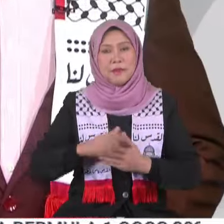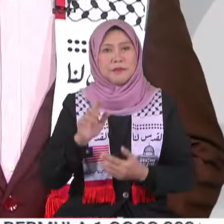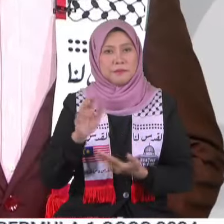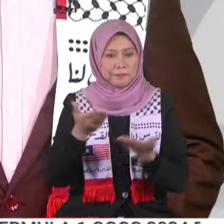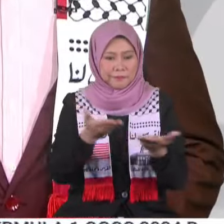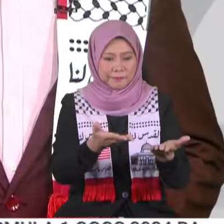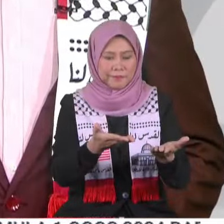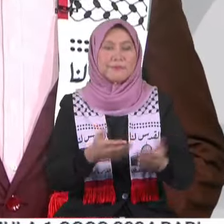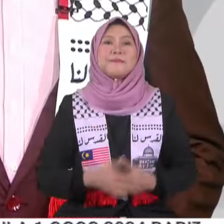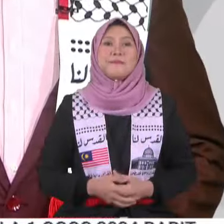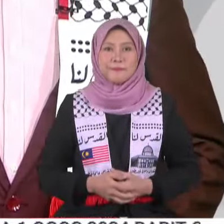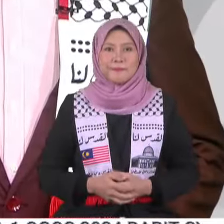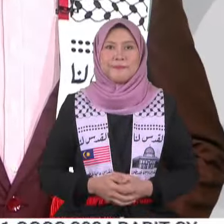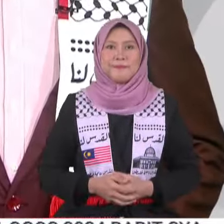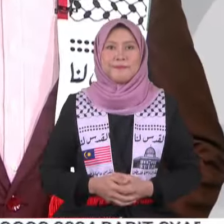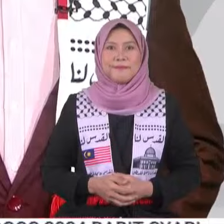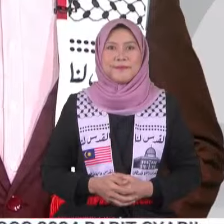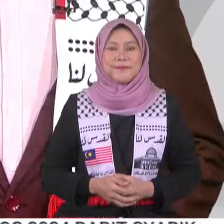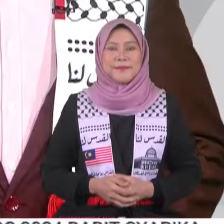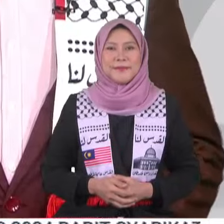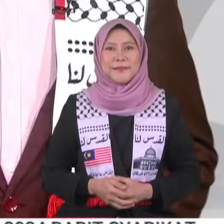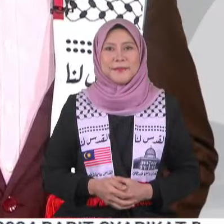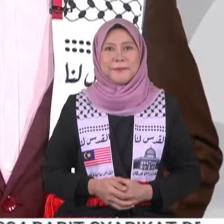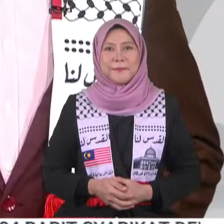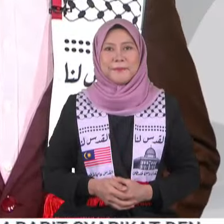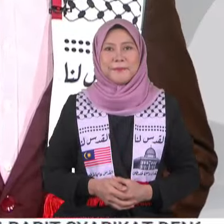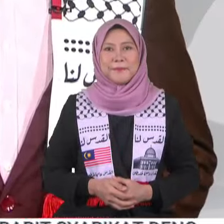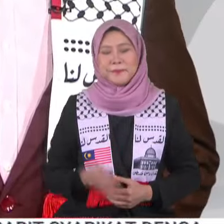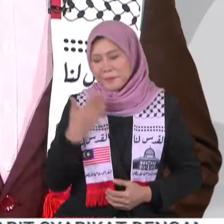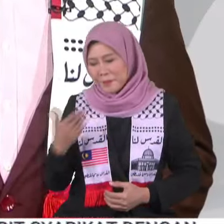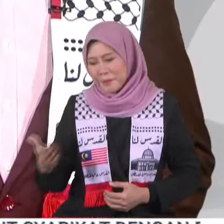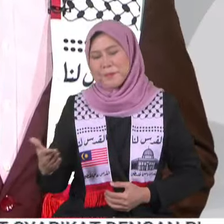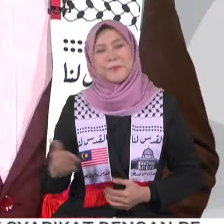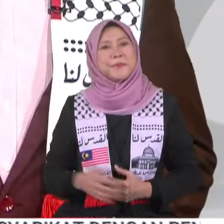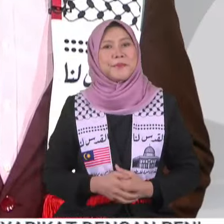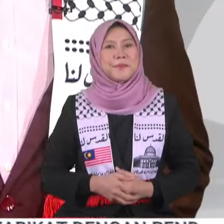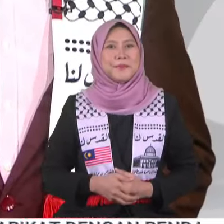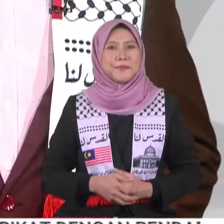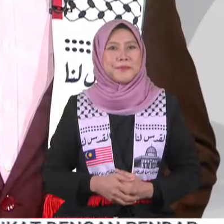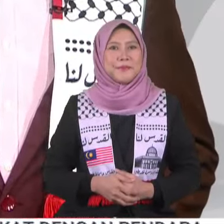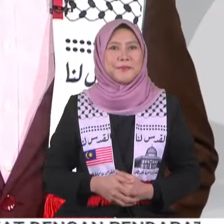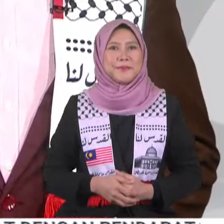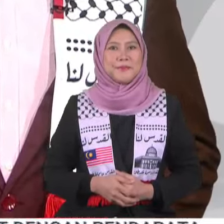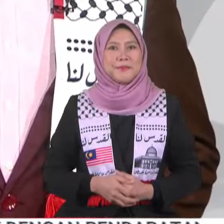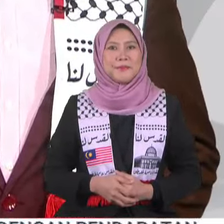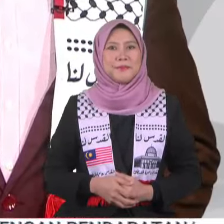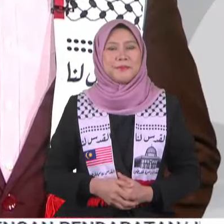untuk perkembangan berita selanjutnya. Dia, silakan. Baik, terima kasih Buma langsung dari Sarawak.